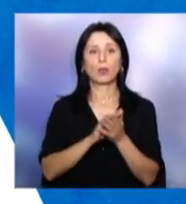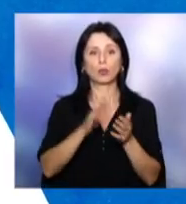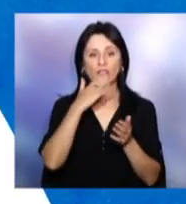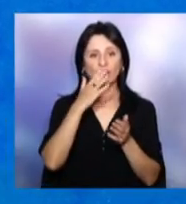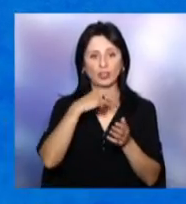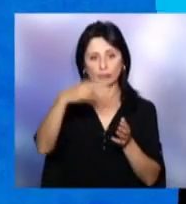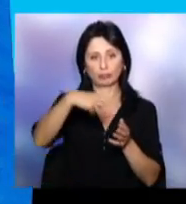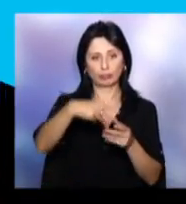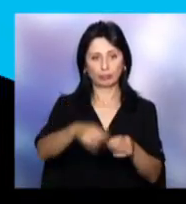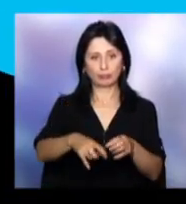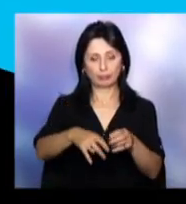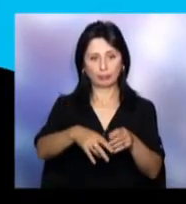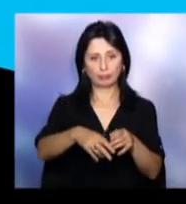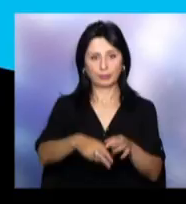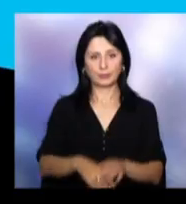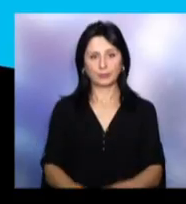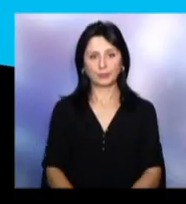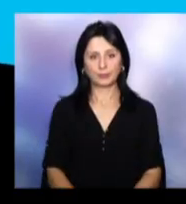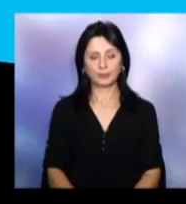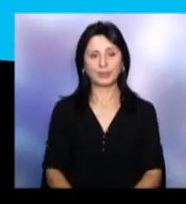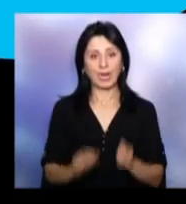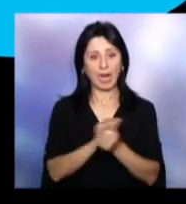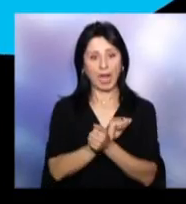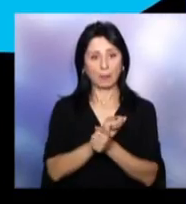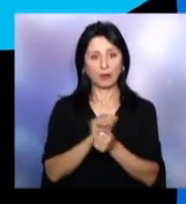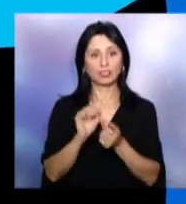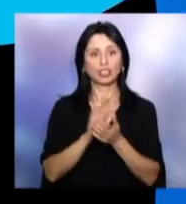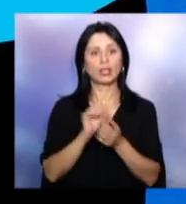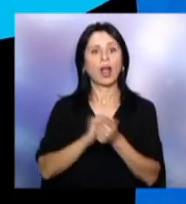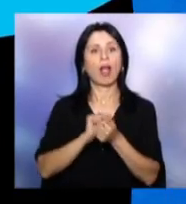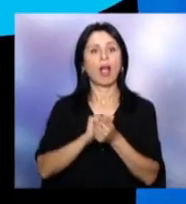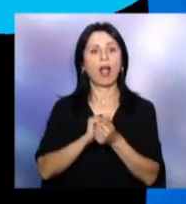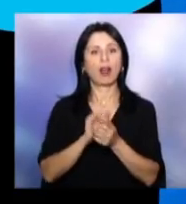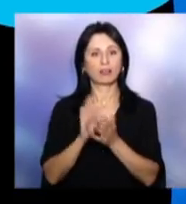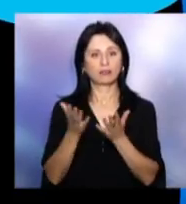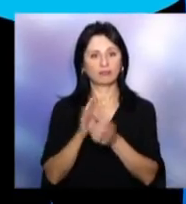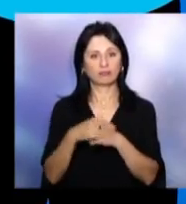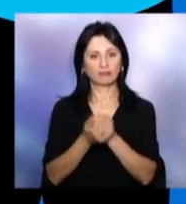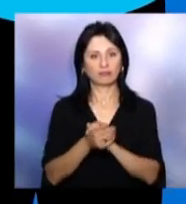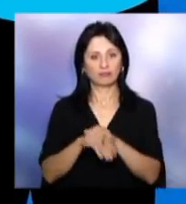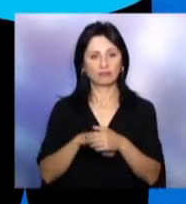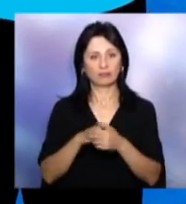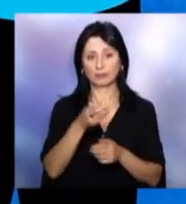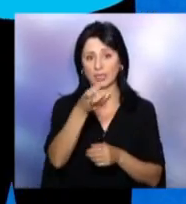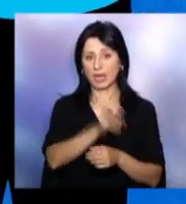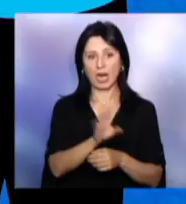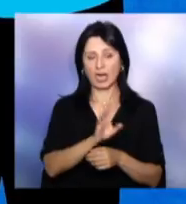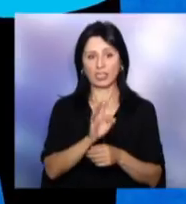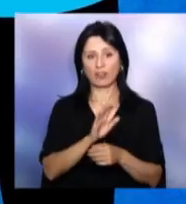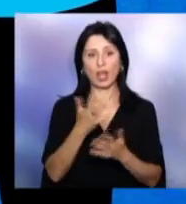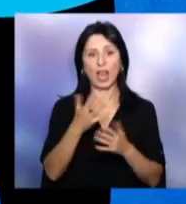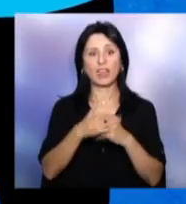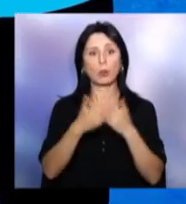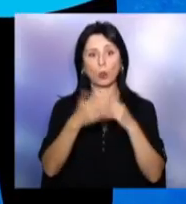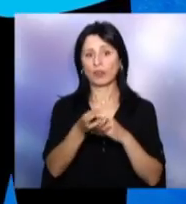ჩამოირეცხეთ გამდინარე წყლის ჭაღქვეშ. გაიმშრალეთ ქაღალდის ხელსახოცით. ონკანი არ დაკეტოთ დაბანილი